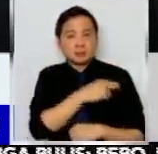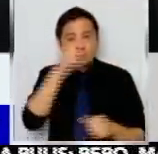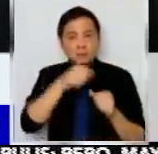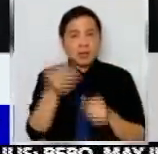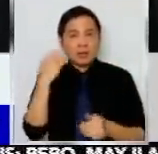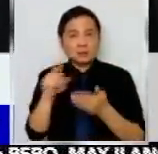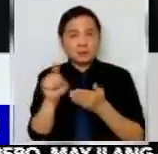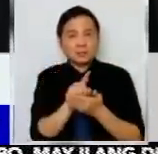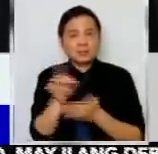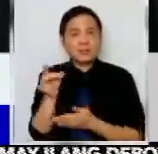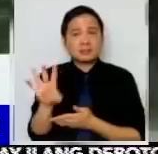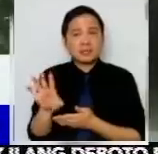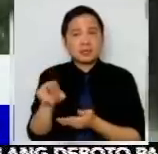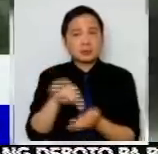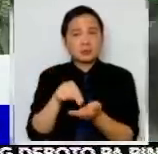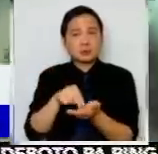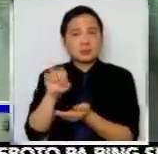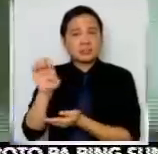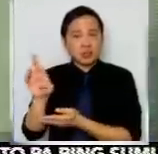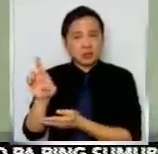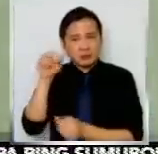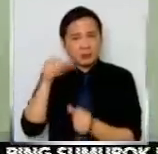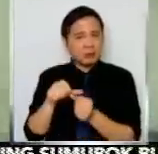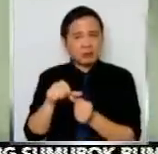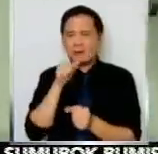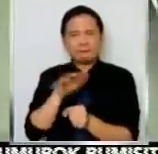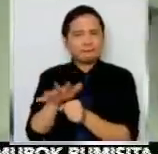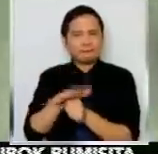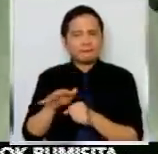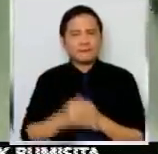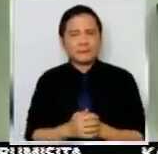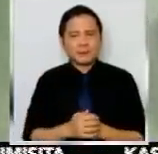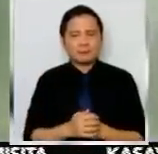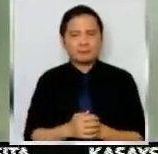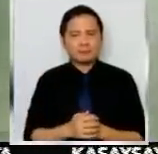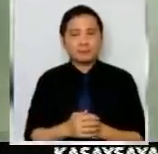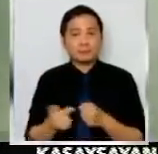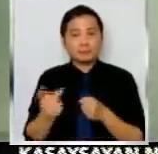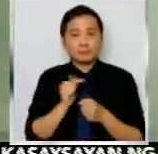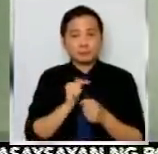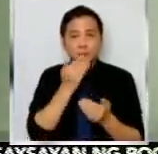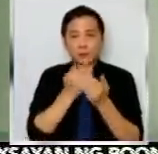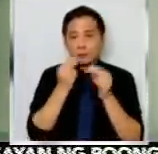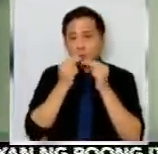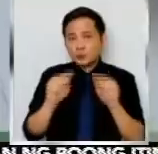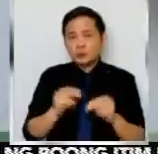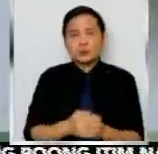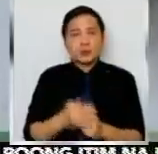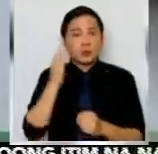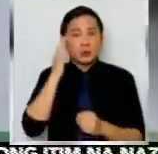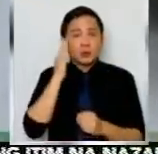nurse sa emergency room yun. Ang magandang balita lang, kumpara noong mga nakaraang surge, mild o asymptomatic lang ang mga nurses